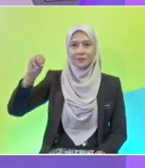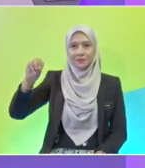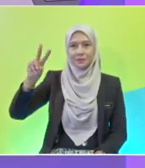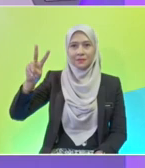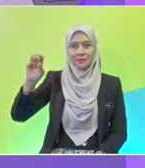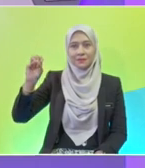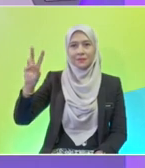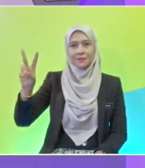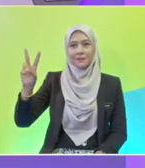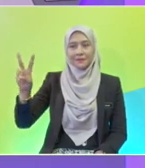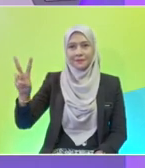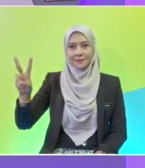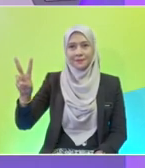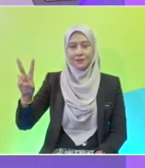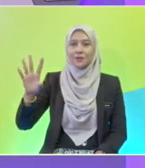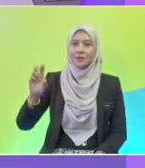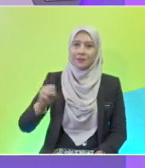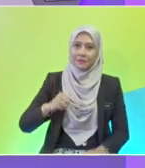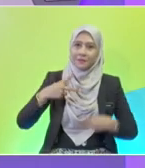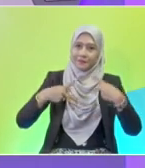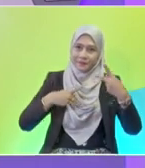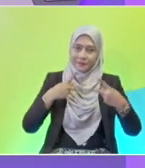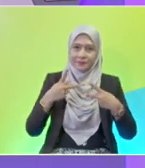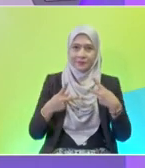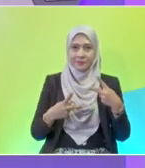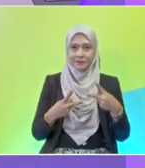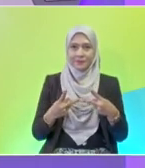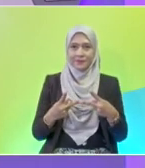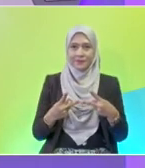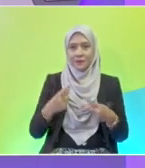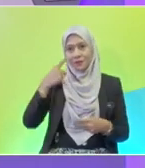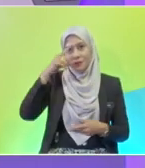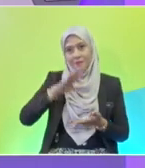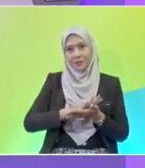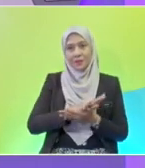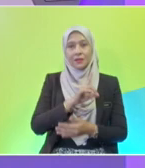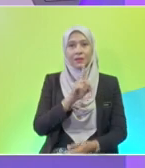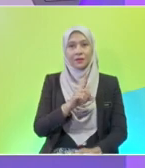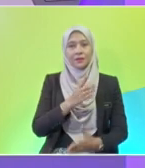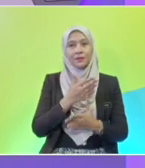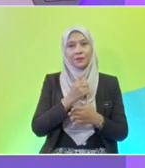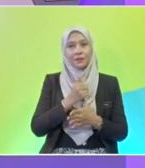yang mengambil mata pelajaran kimia kita kira untuk kita satu